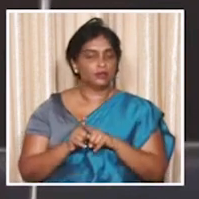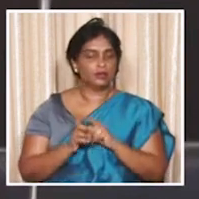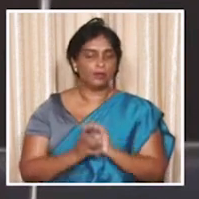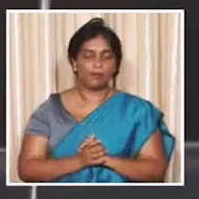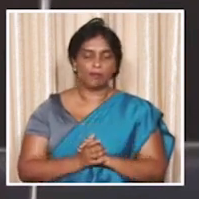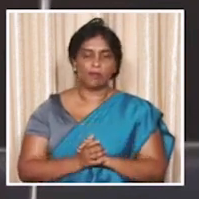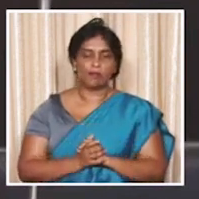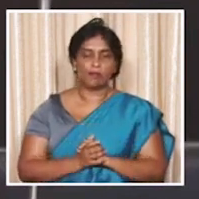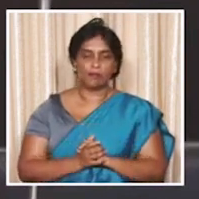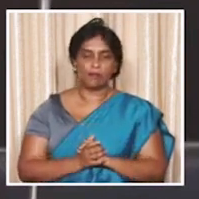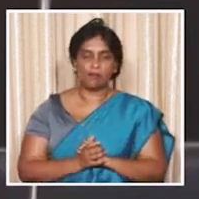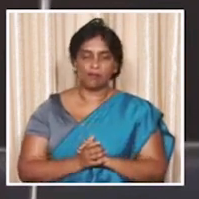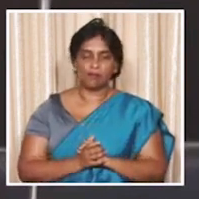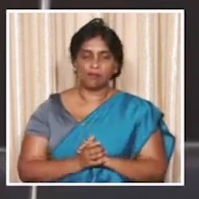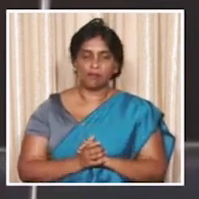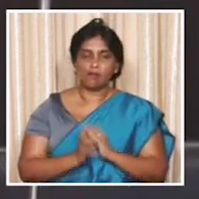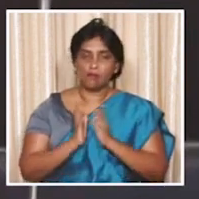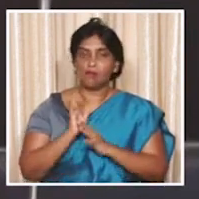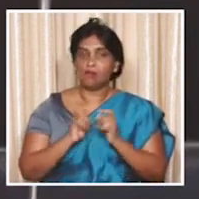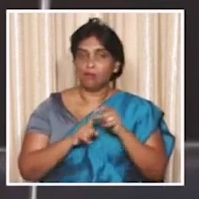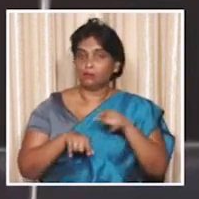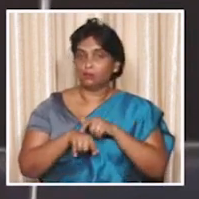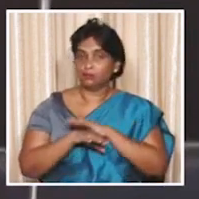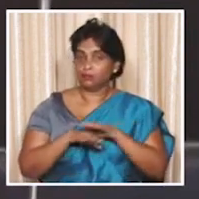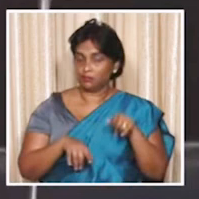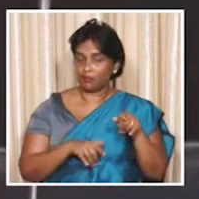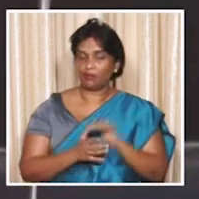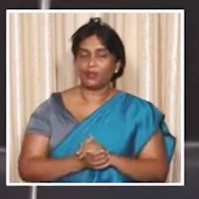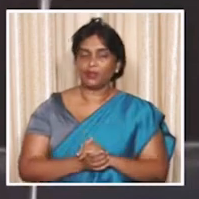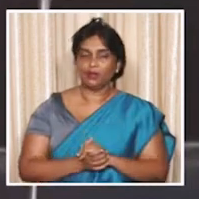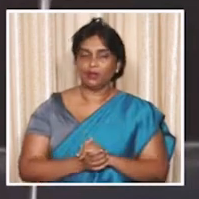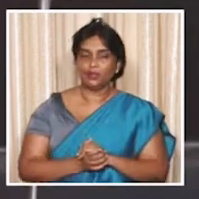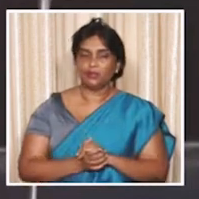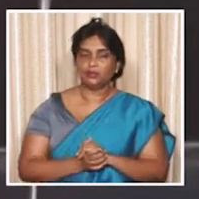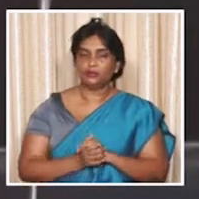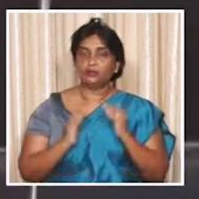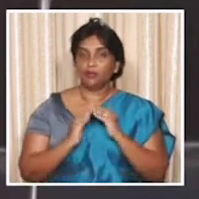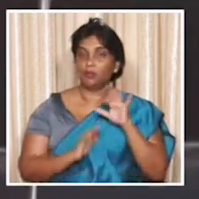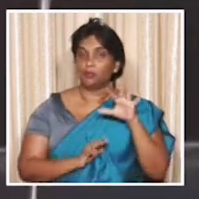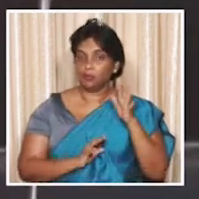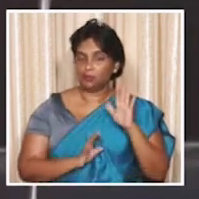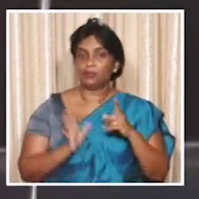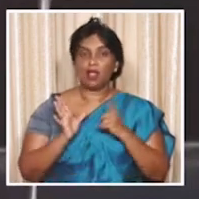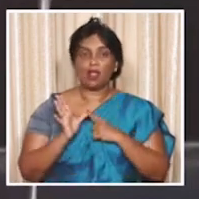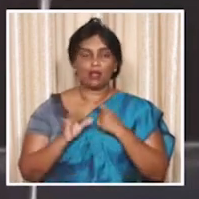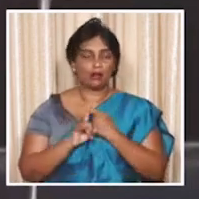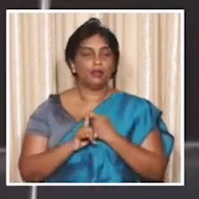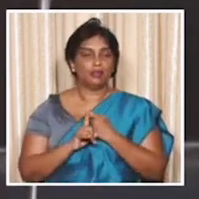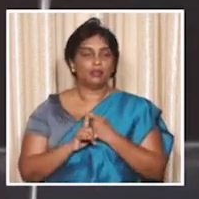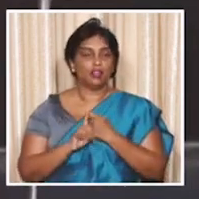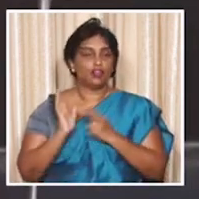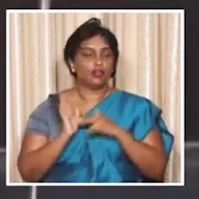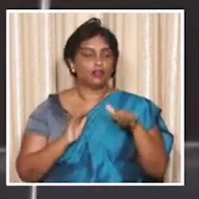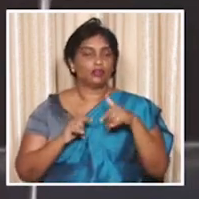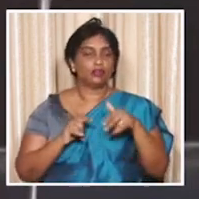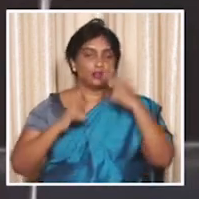වයින්ඩ් අප් හොනරබල් මෙම්බර් තුමා කතා කරන්න දැන් සවුදි අරේබියාවෙන් හදපු ගැවල් 500ක් තියෙනවා අක්කරපත්ත වල නොරචෝල ඒරියා වල